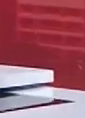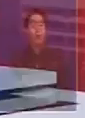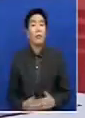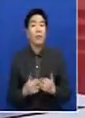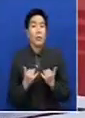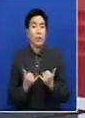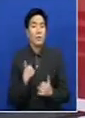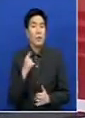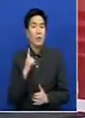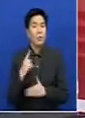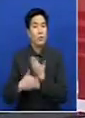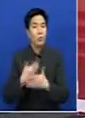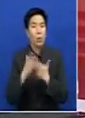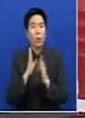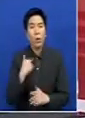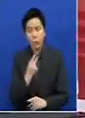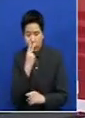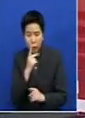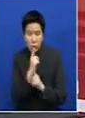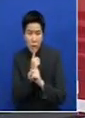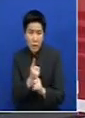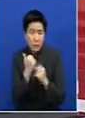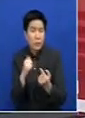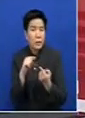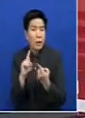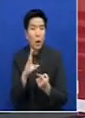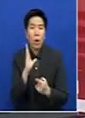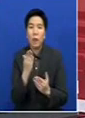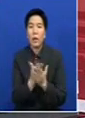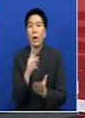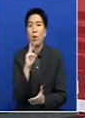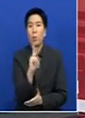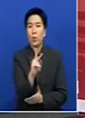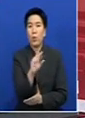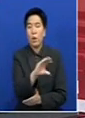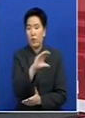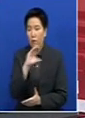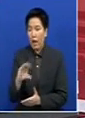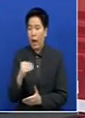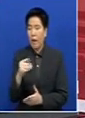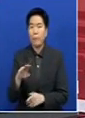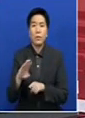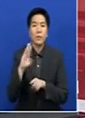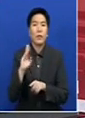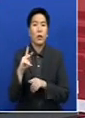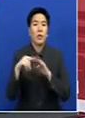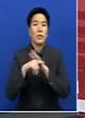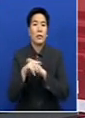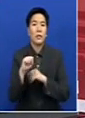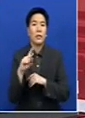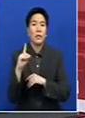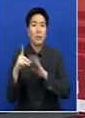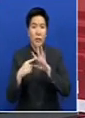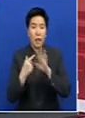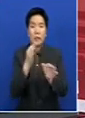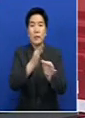ี้มีความคืบหน้า1คดีนะครับที่หลายคนติดตามกันกรณีการปล่อยกู้ให้กับกฤษดามหานครเป็นการปล่อยกู้ของ